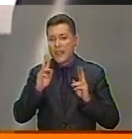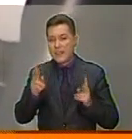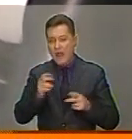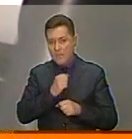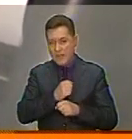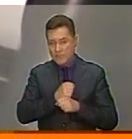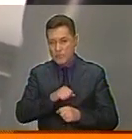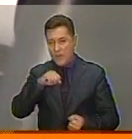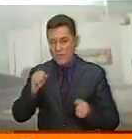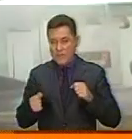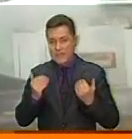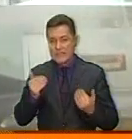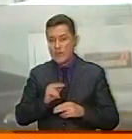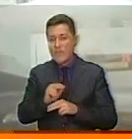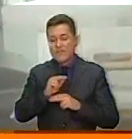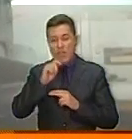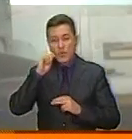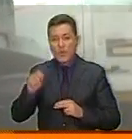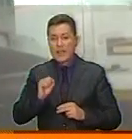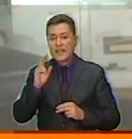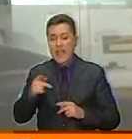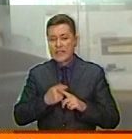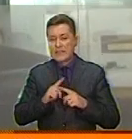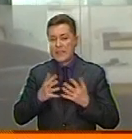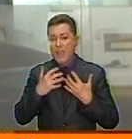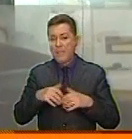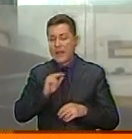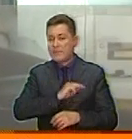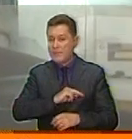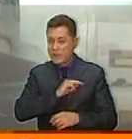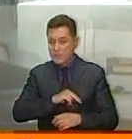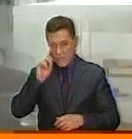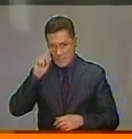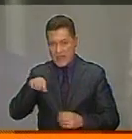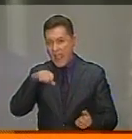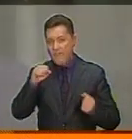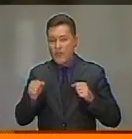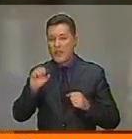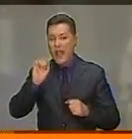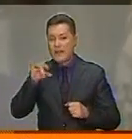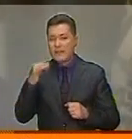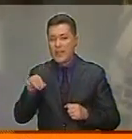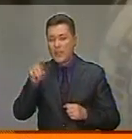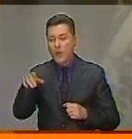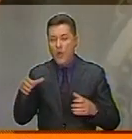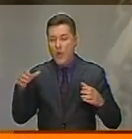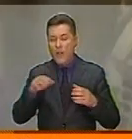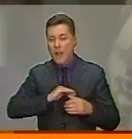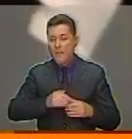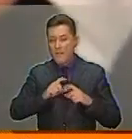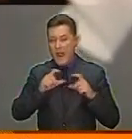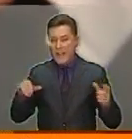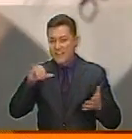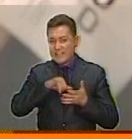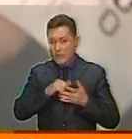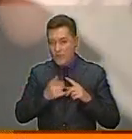водій сьогодні вчать українців як із ними працювати хто вже знає водій Андрій його компанія встановила тахографи і час